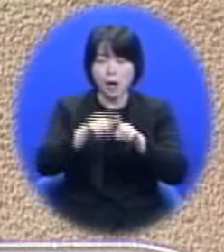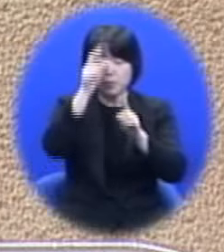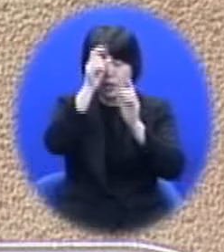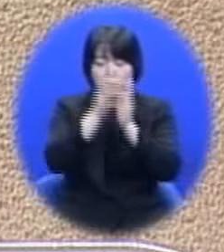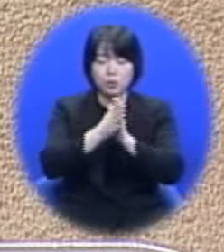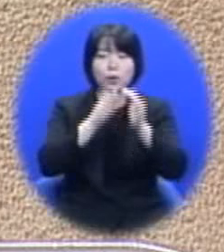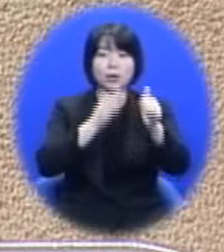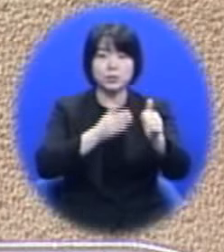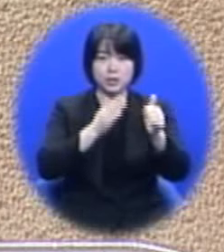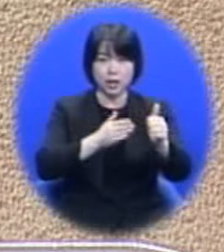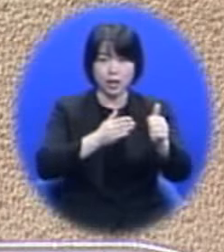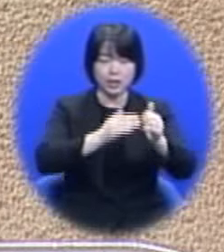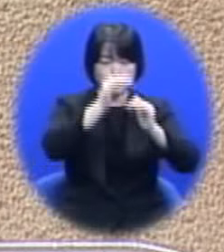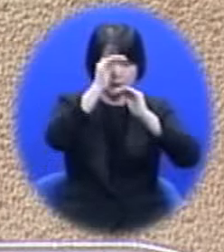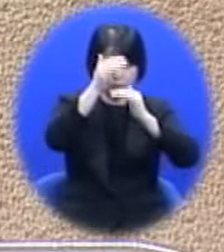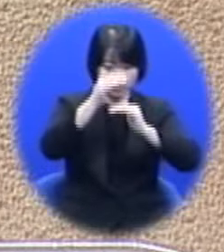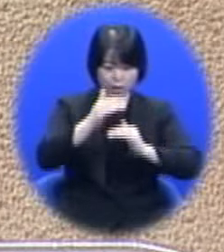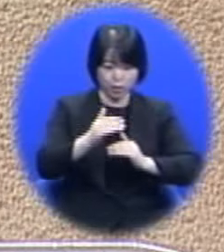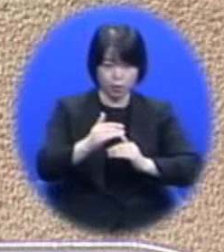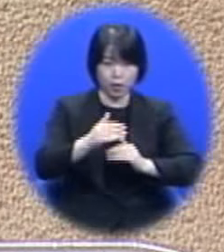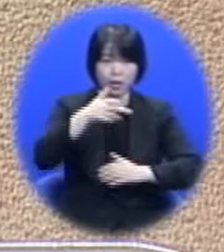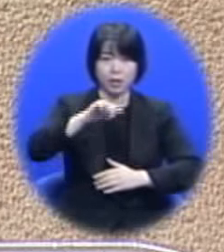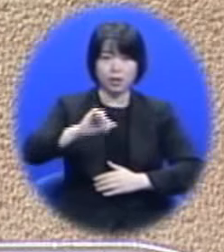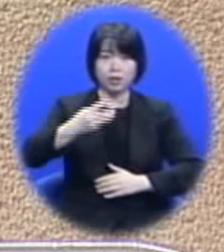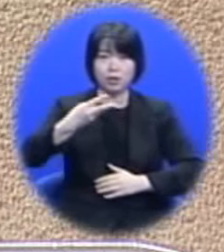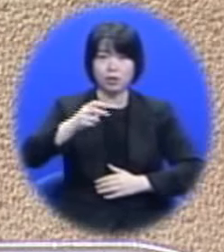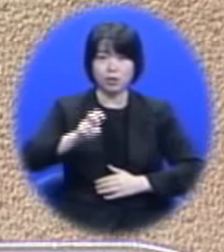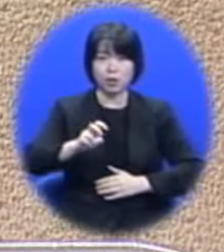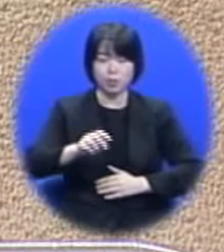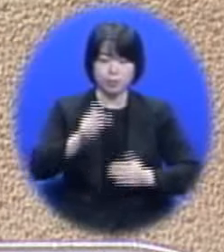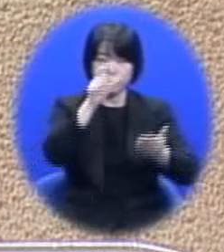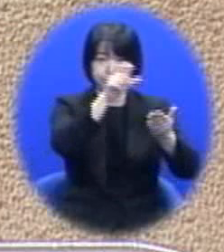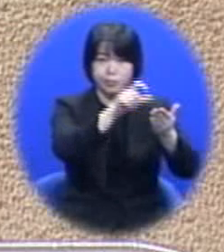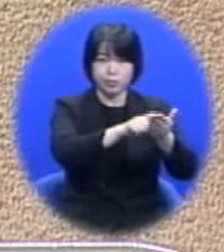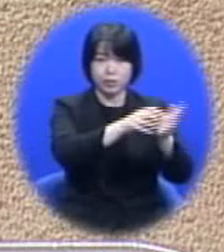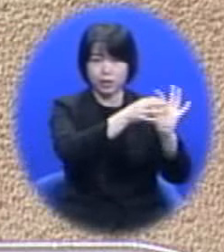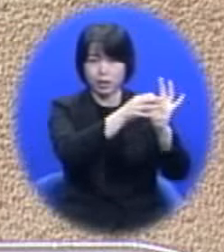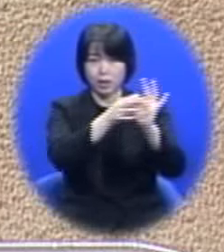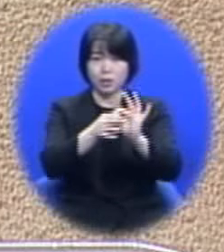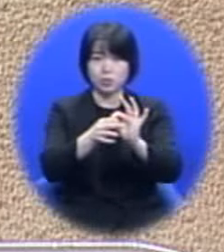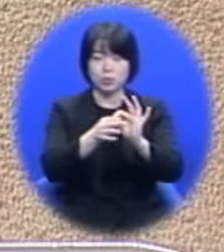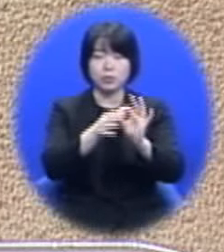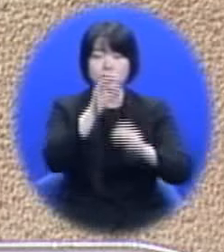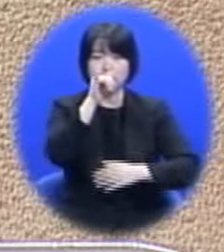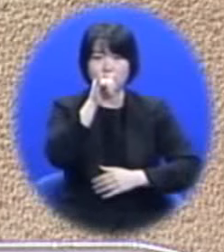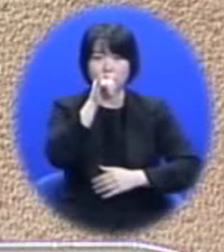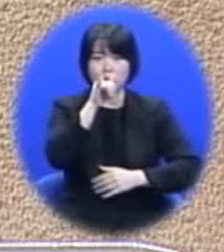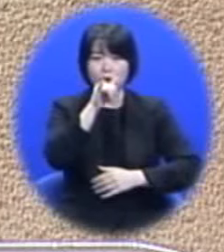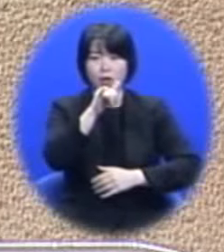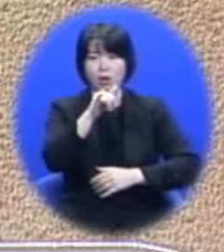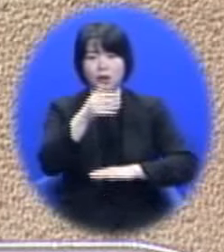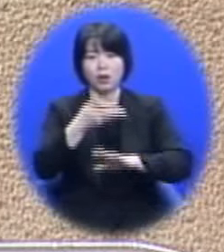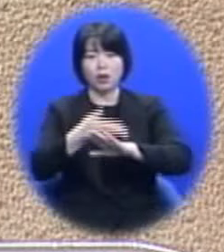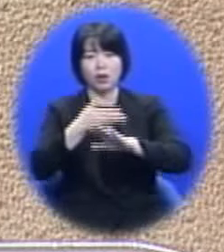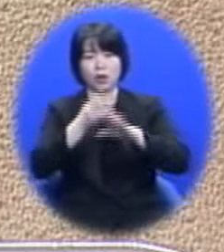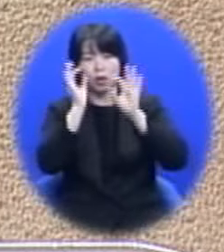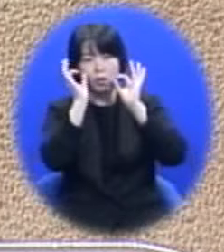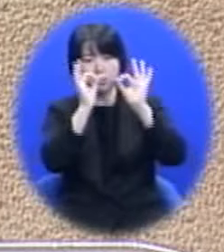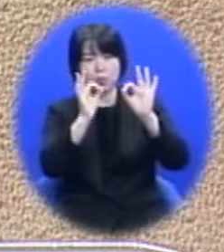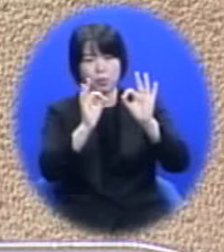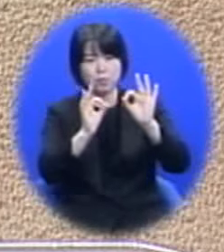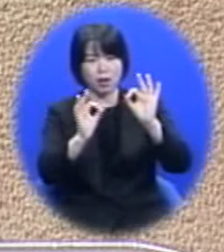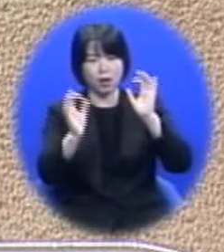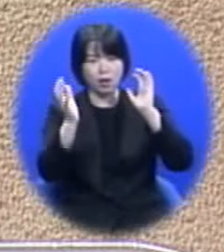기도합시다. 그런 내용의 컬럼을 연속으로 실었습니다. 난리가 났습니다. 아주 부정적인